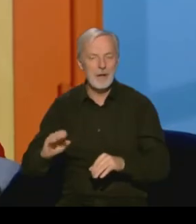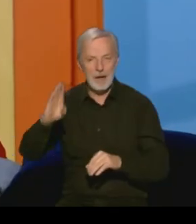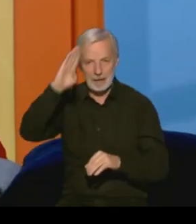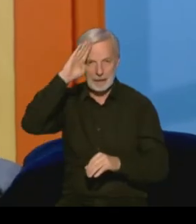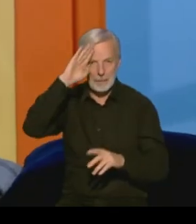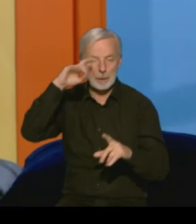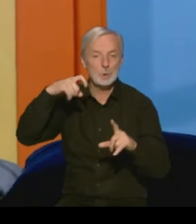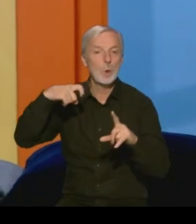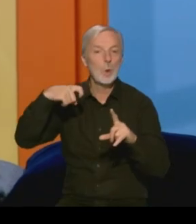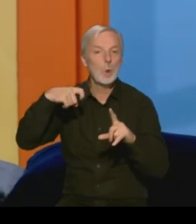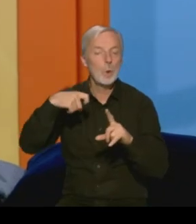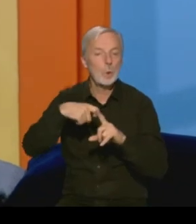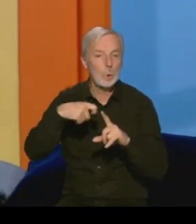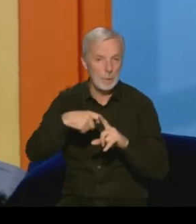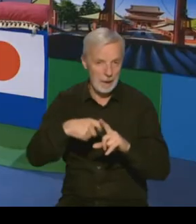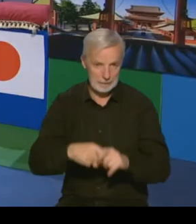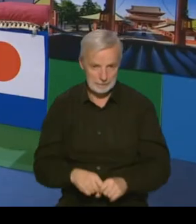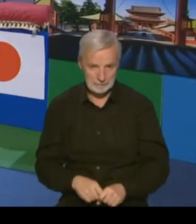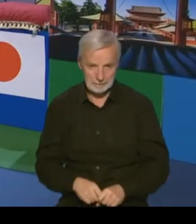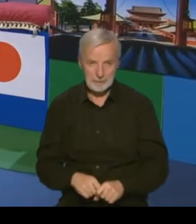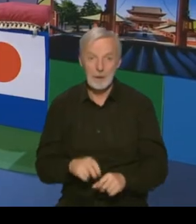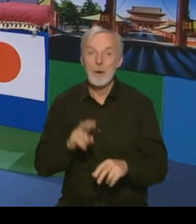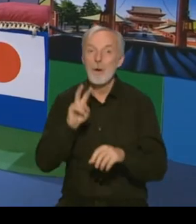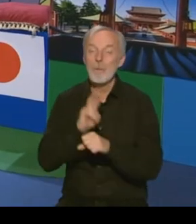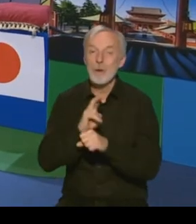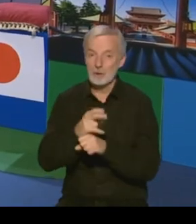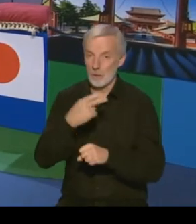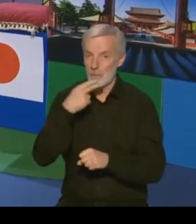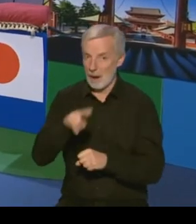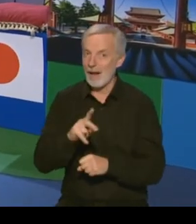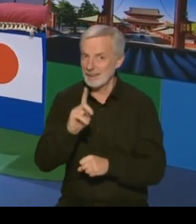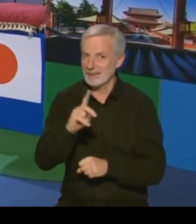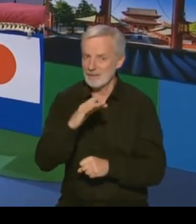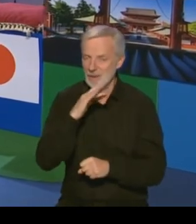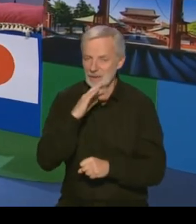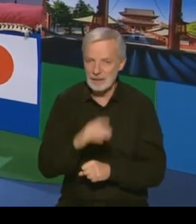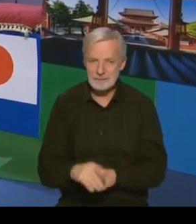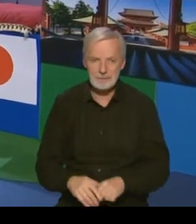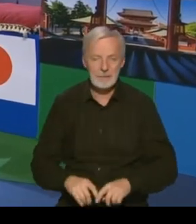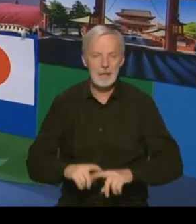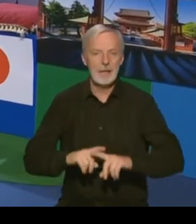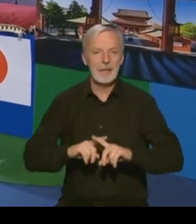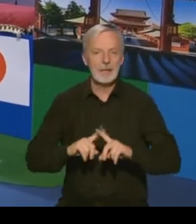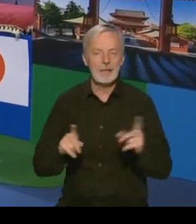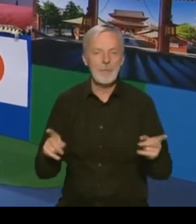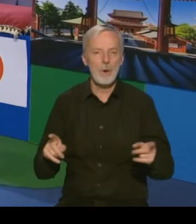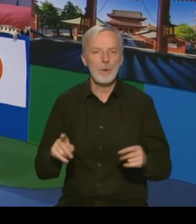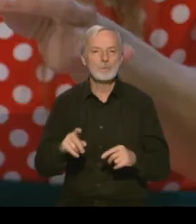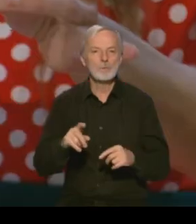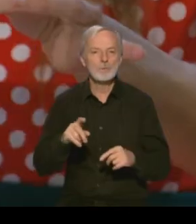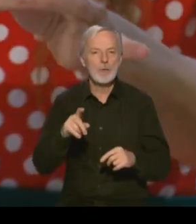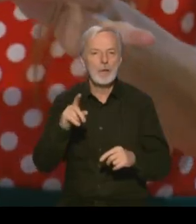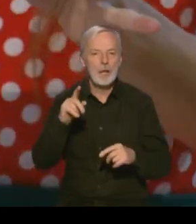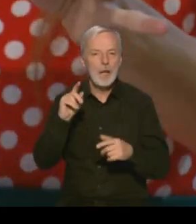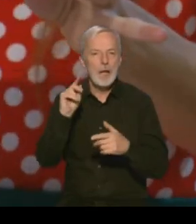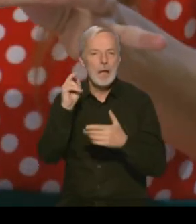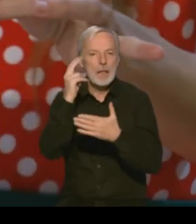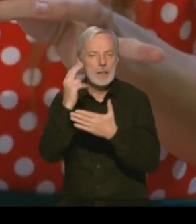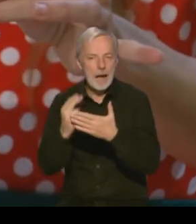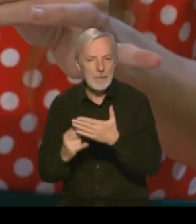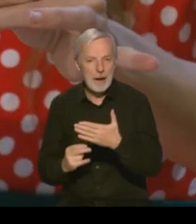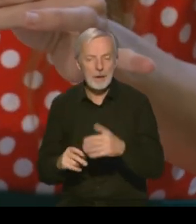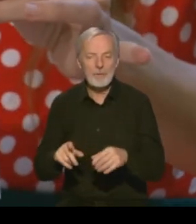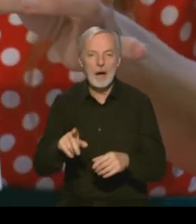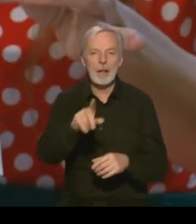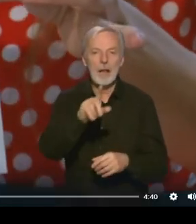Jo, pozor, Lucko, ať se nespálíš. A máš pravdu, je tam horká voda, ale Kuba nám poslal i tohle